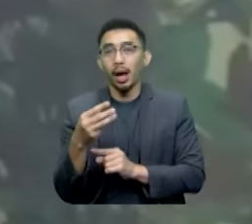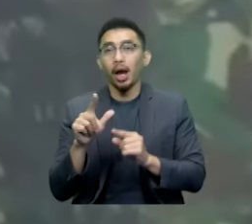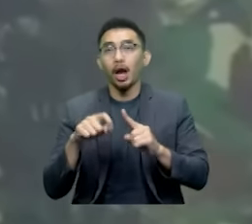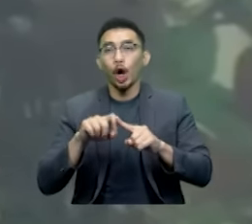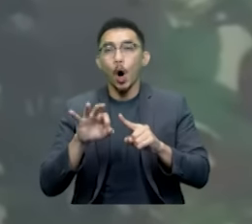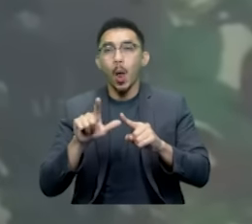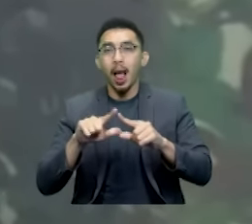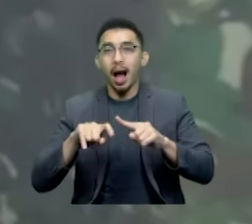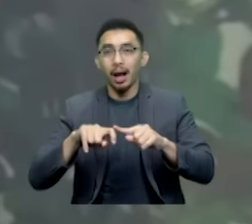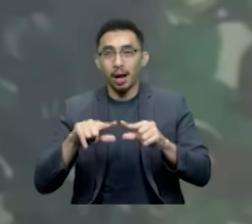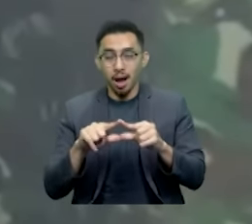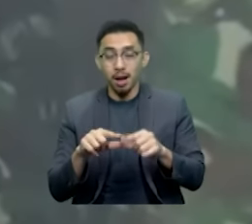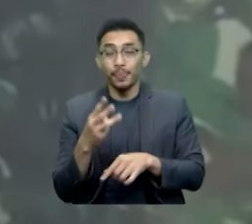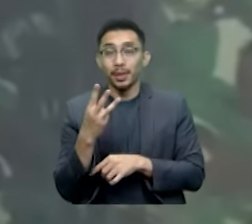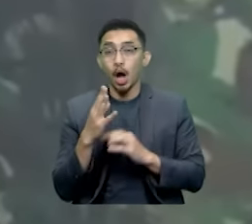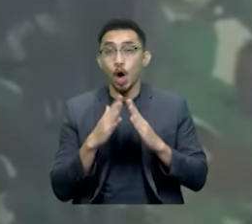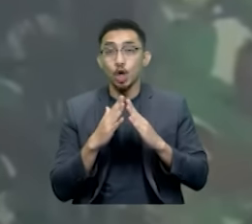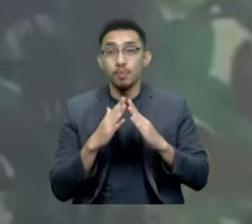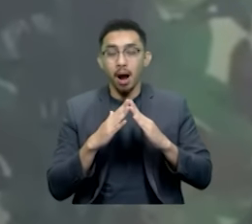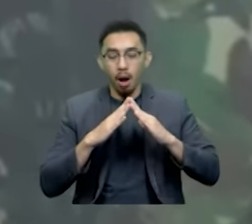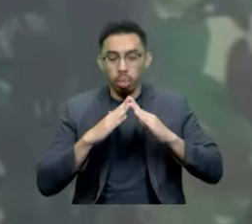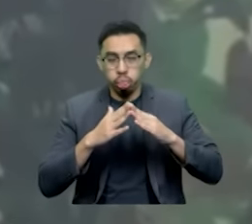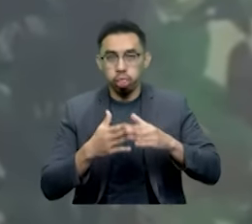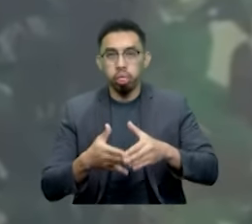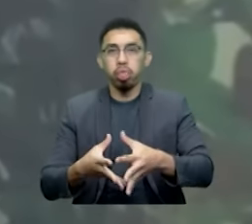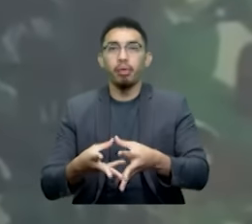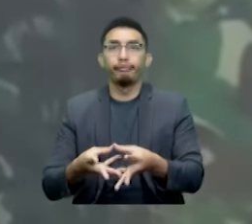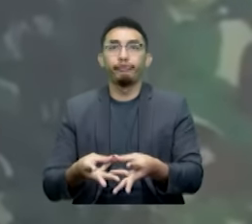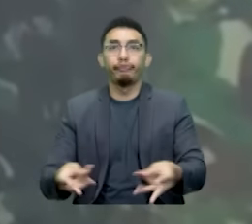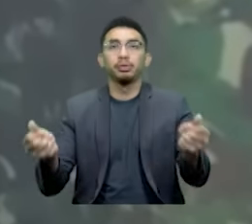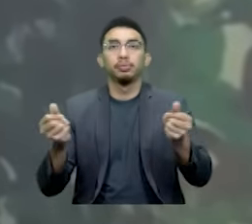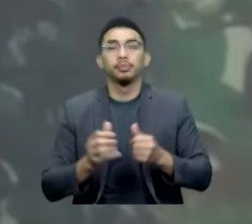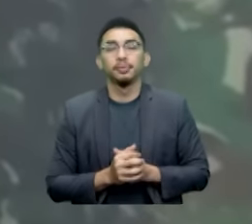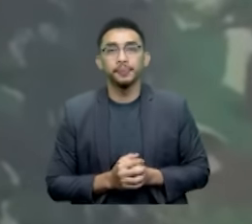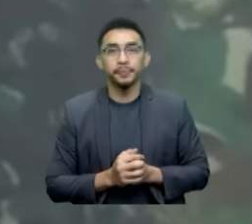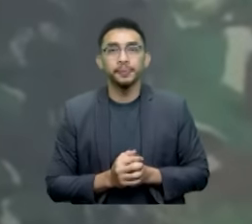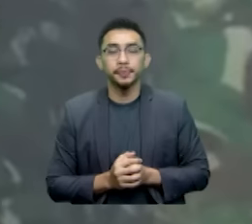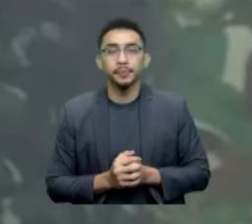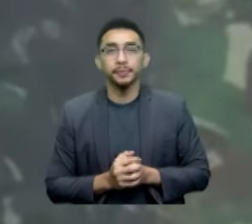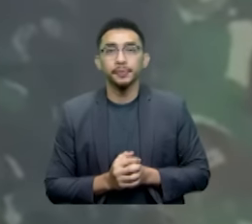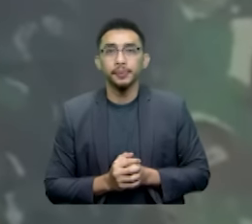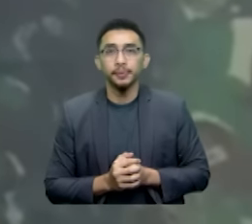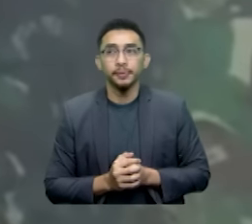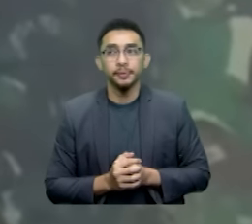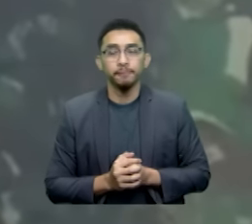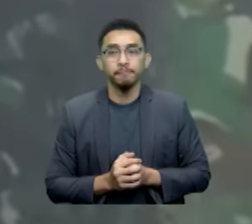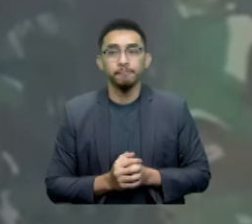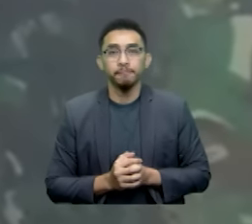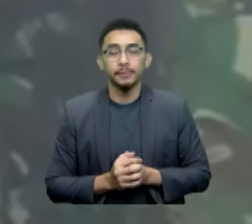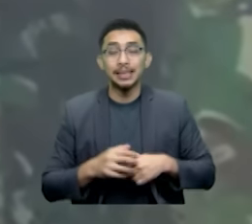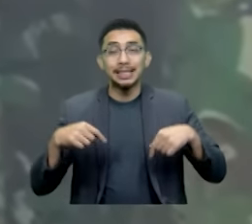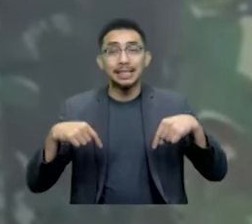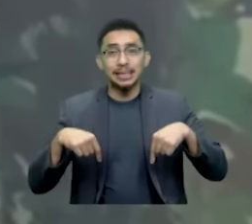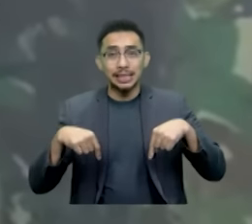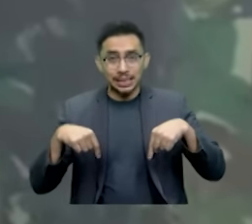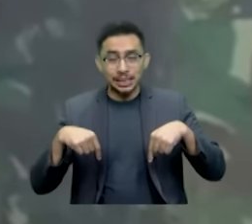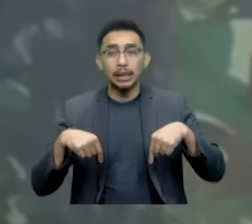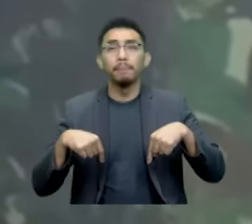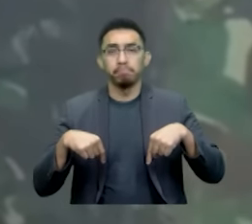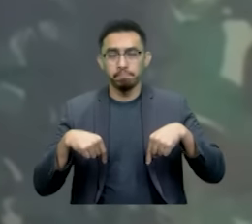hanyut terbawa arus dan beberapa desa diantaranya Desa Ulu Konaweha dan Desa Latu. Dan sekarang